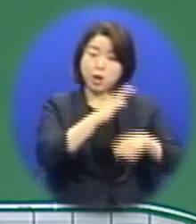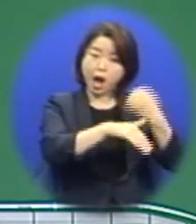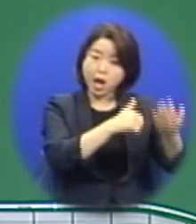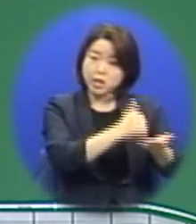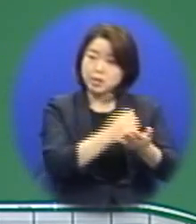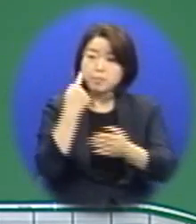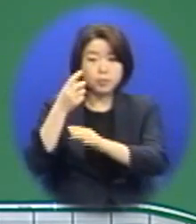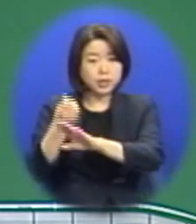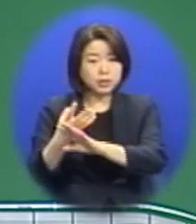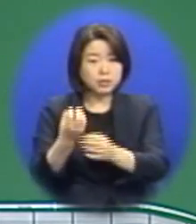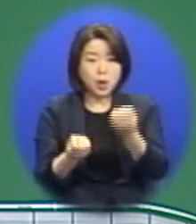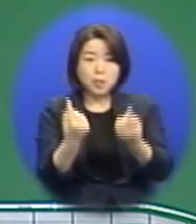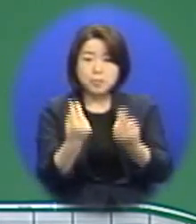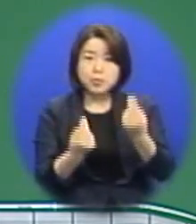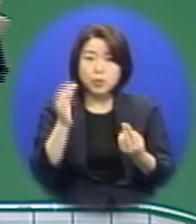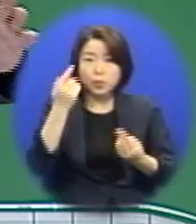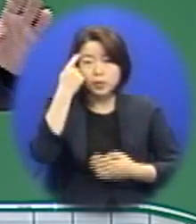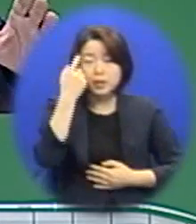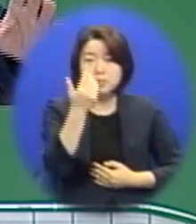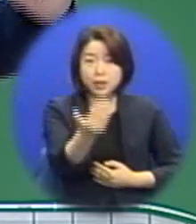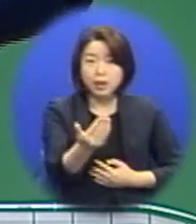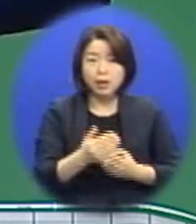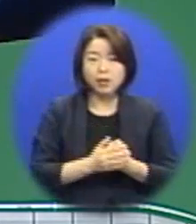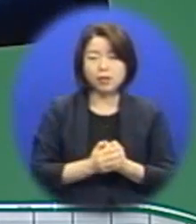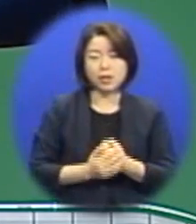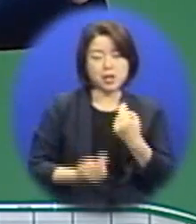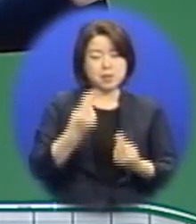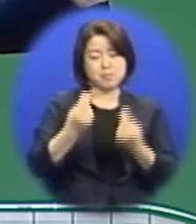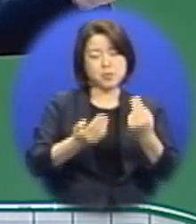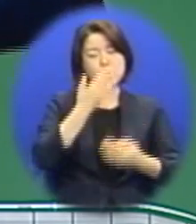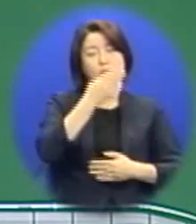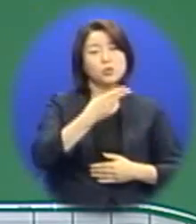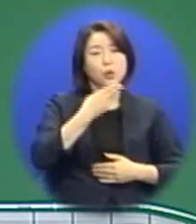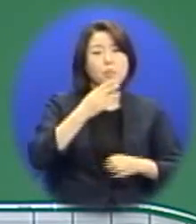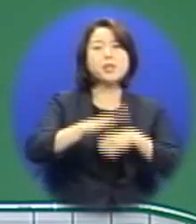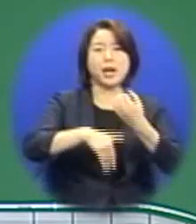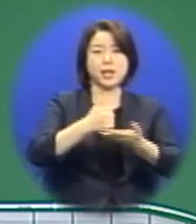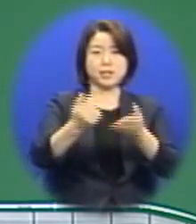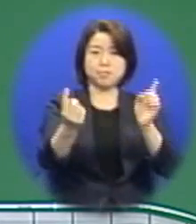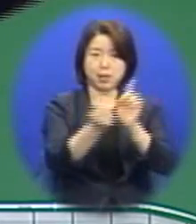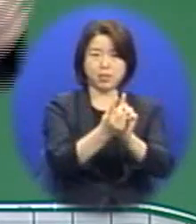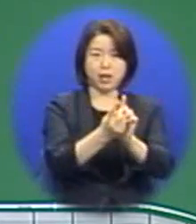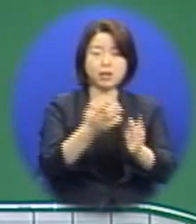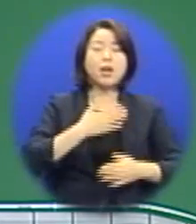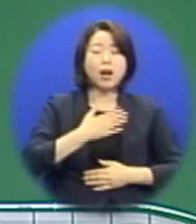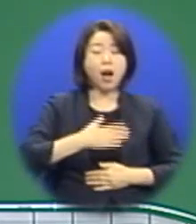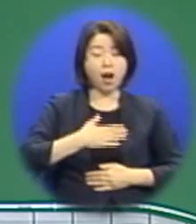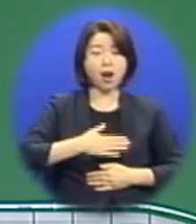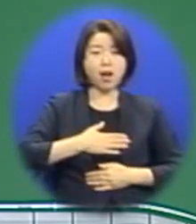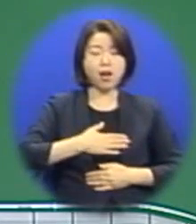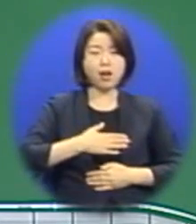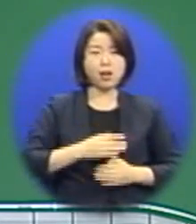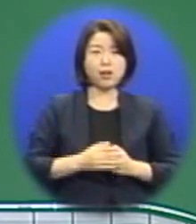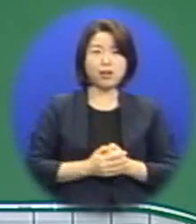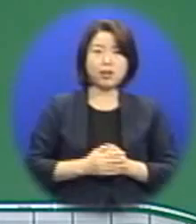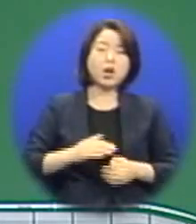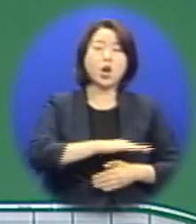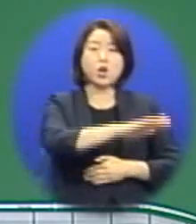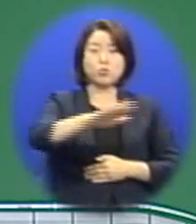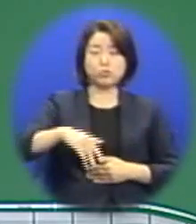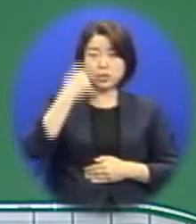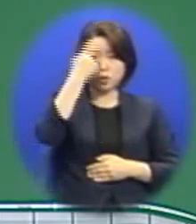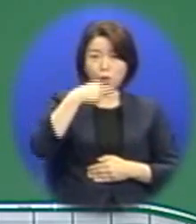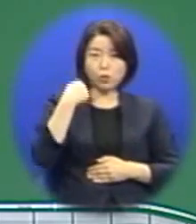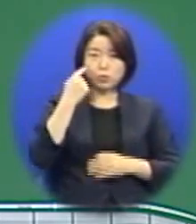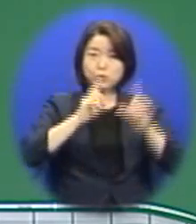됩니까? 금광과 비교할 수 없는 하나님을 만났어요. 하나님을 알아요. 우리의 얼굴